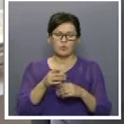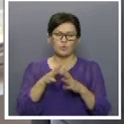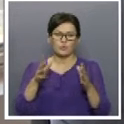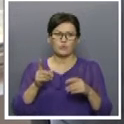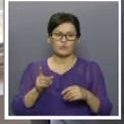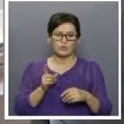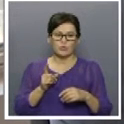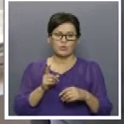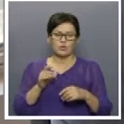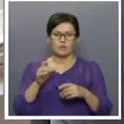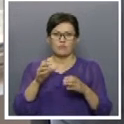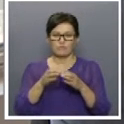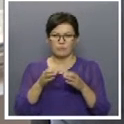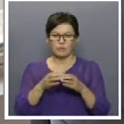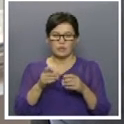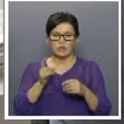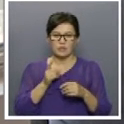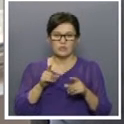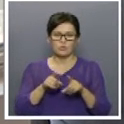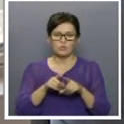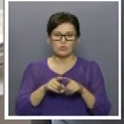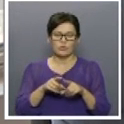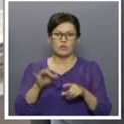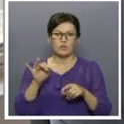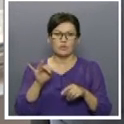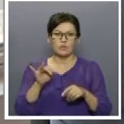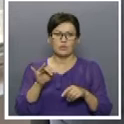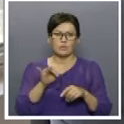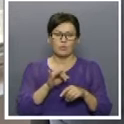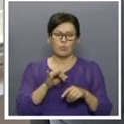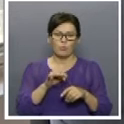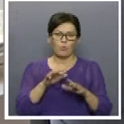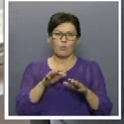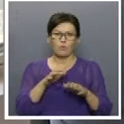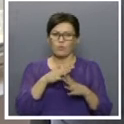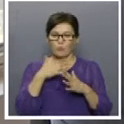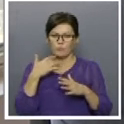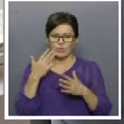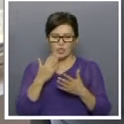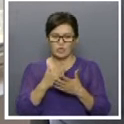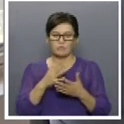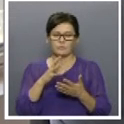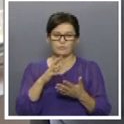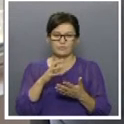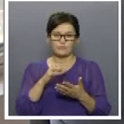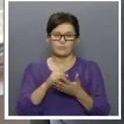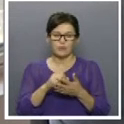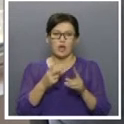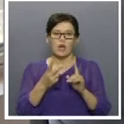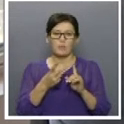күзет фирмаларында дейді, охранный фирма дейді ғой, күзет фирмаларында орын алып жатыр, көптен көп орын алып жатыр.